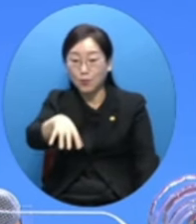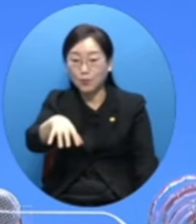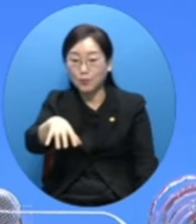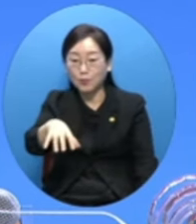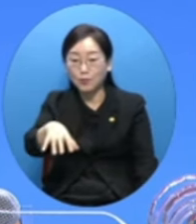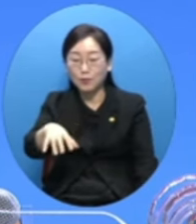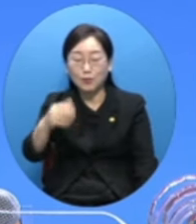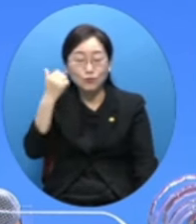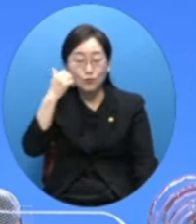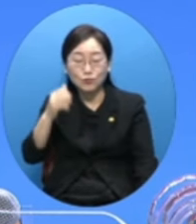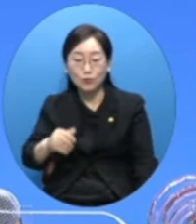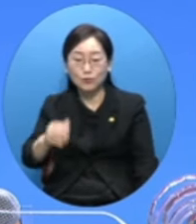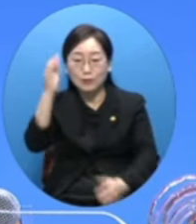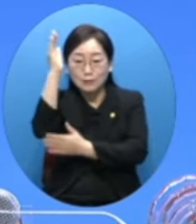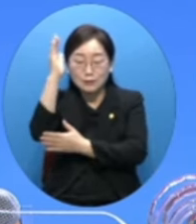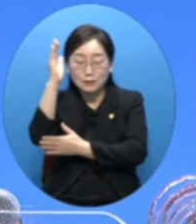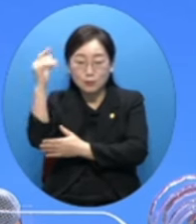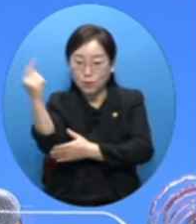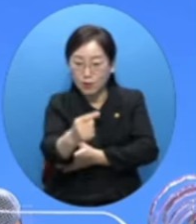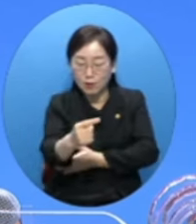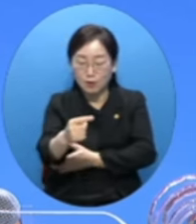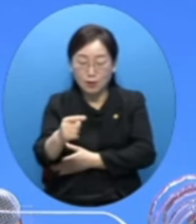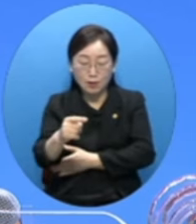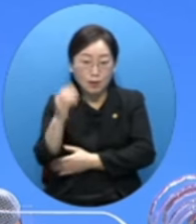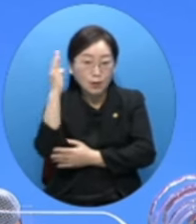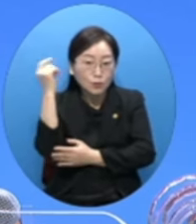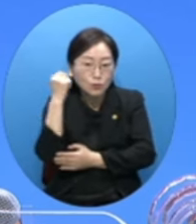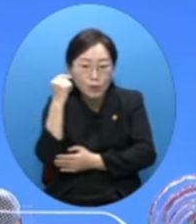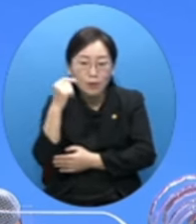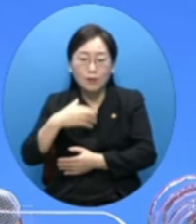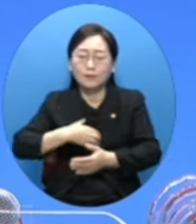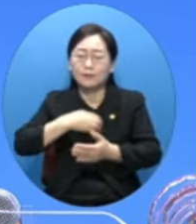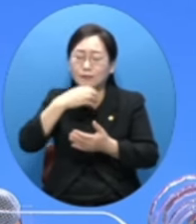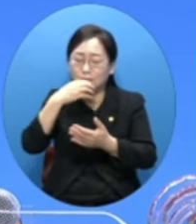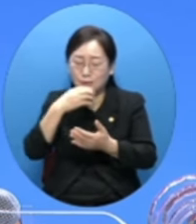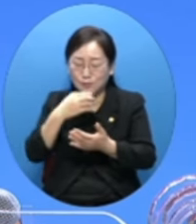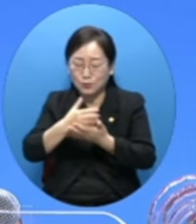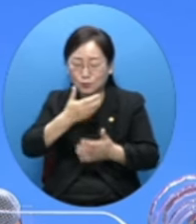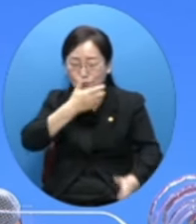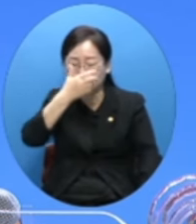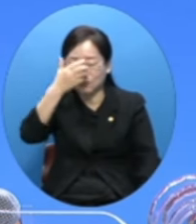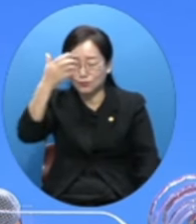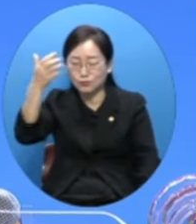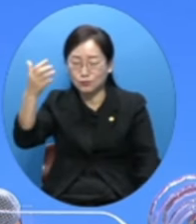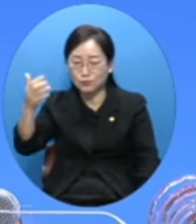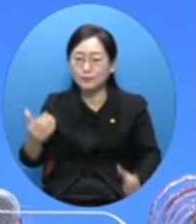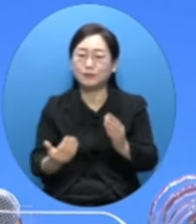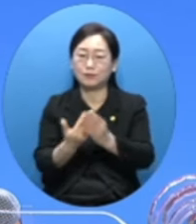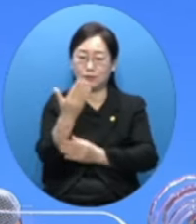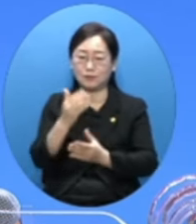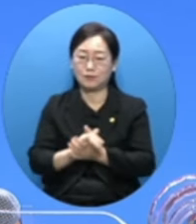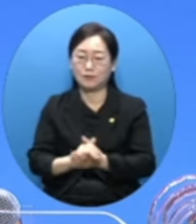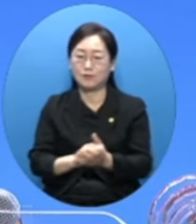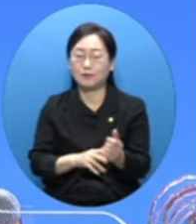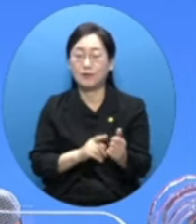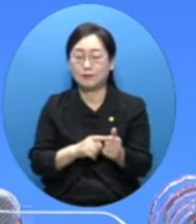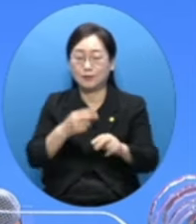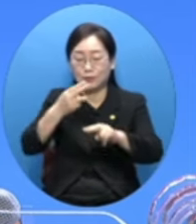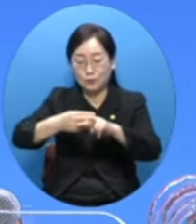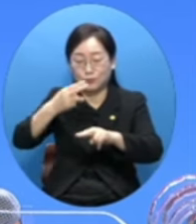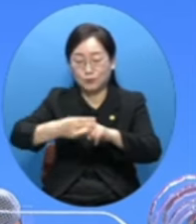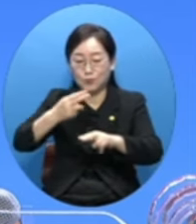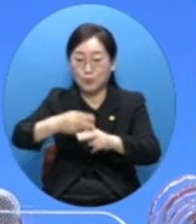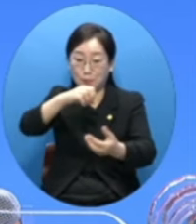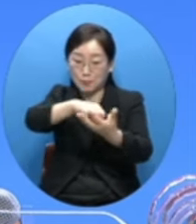교도소 선교하는 분의 설교를 듣고 감동을 받아서 꿈을 가졌습니다. 그래서 주방에서 빵